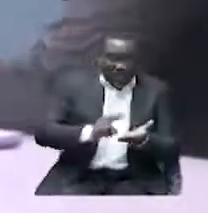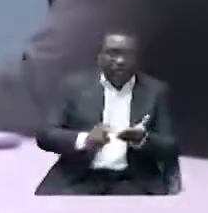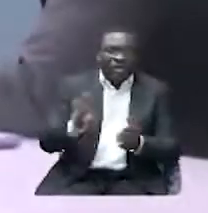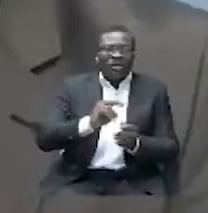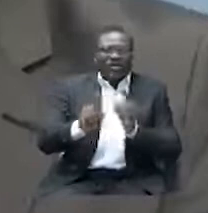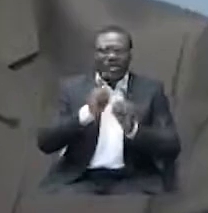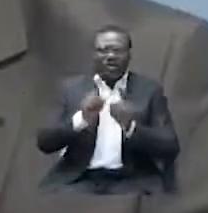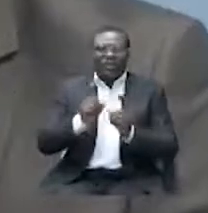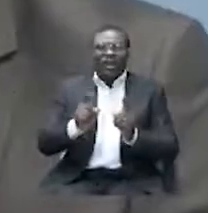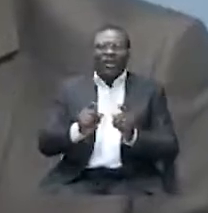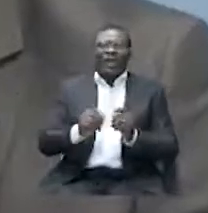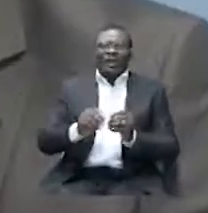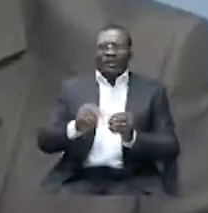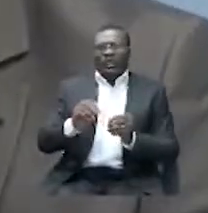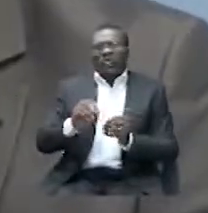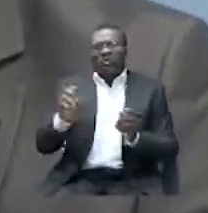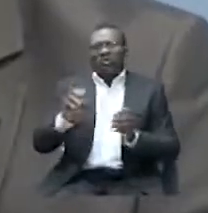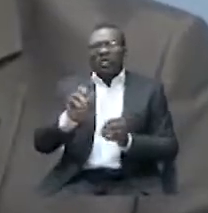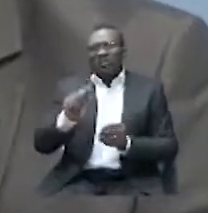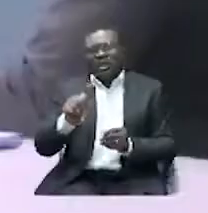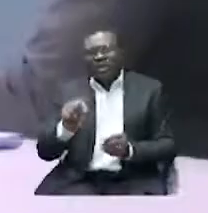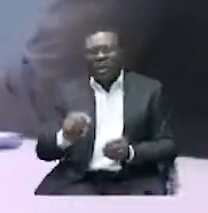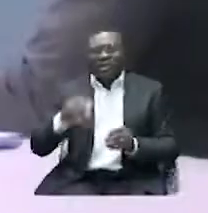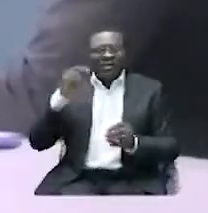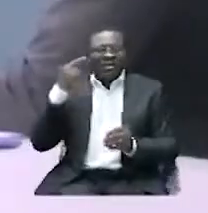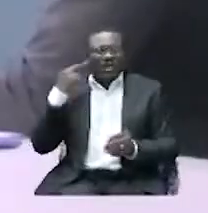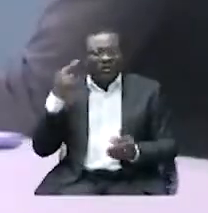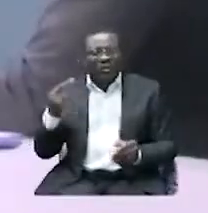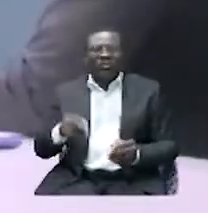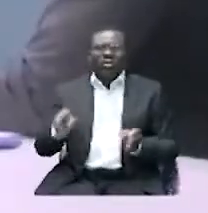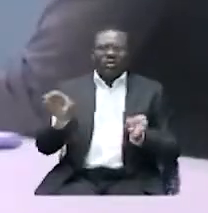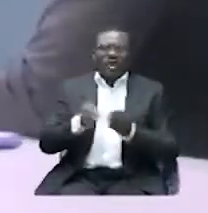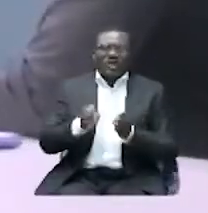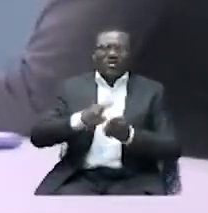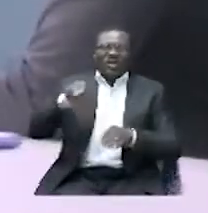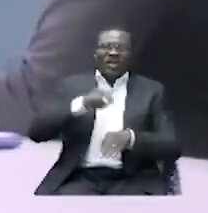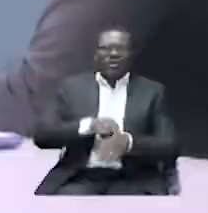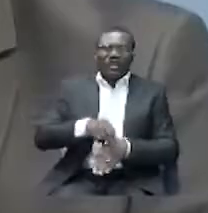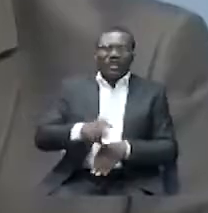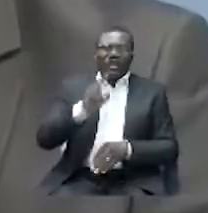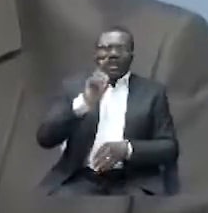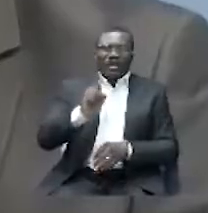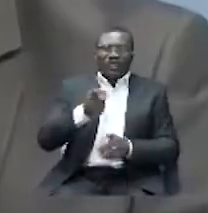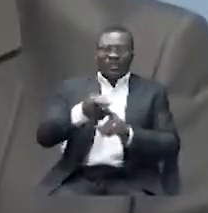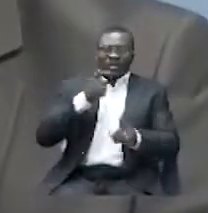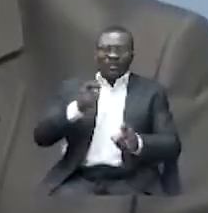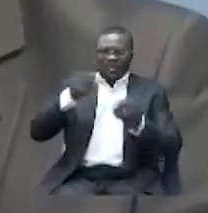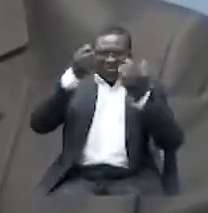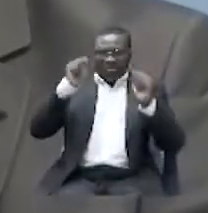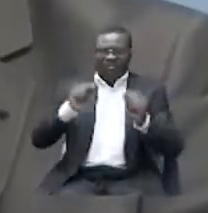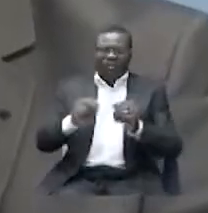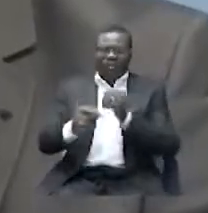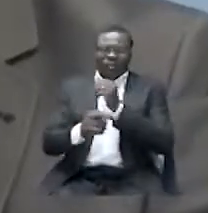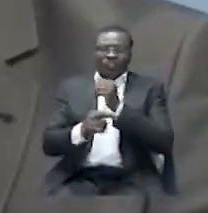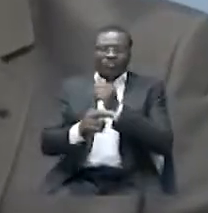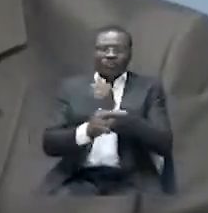6 professionnels des médias, de l'Assemblée nationale, le bureau notamment, et d'un qui provient du président de la République pour